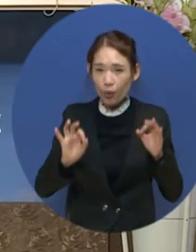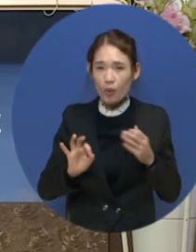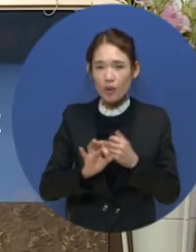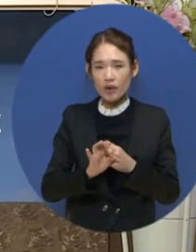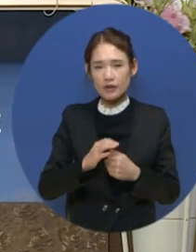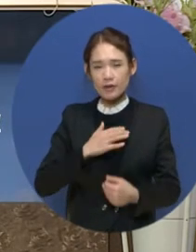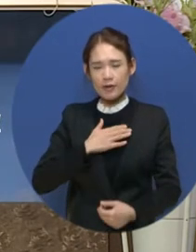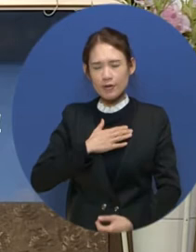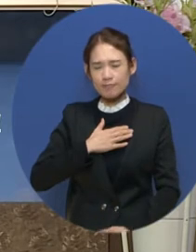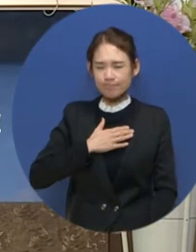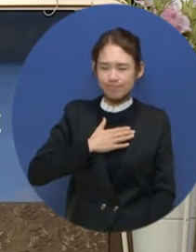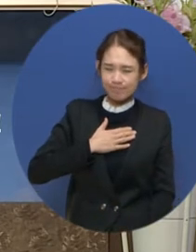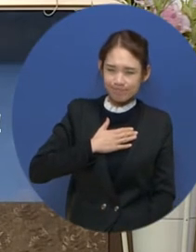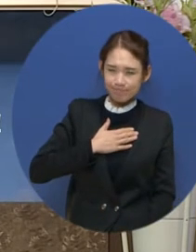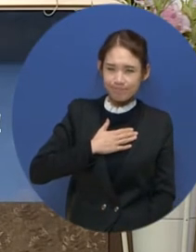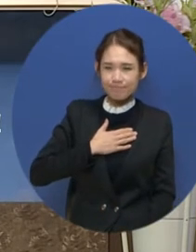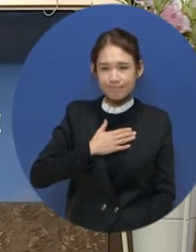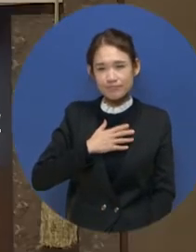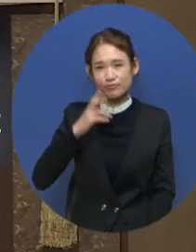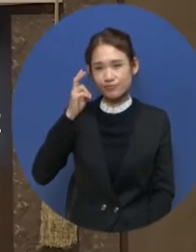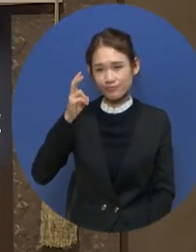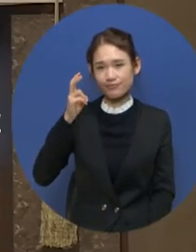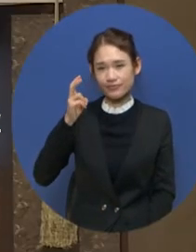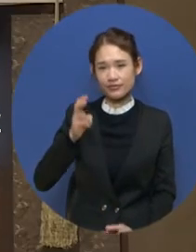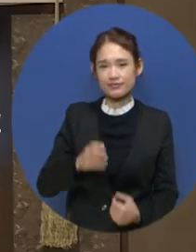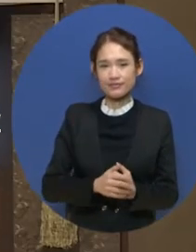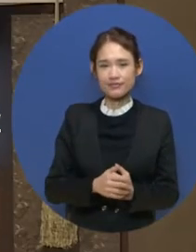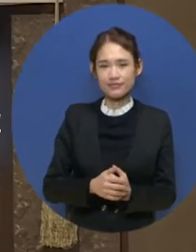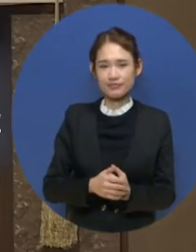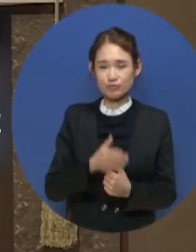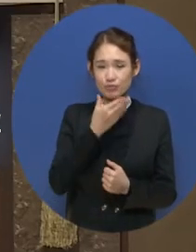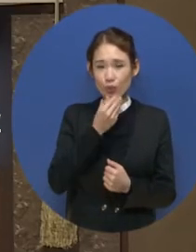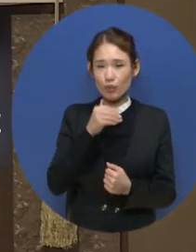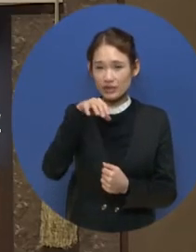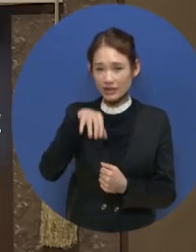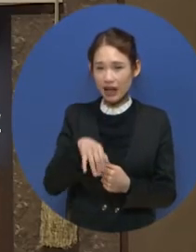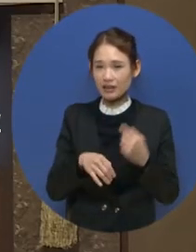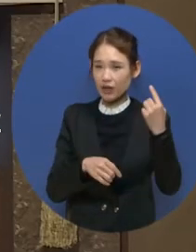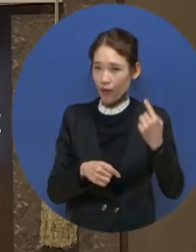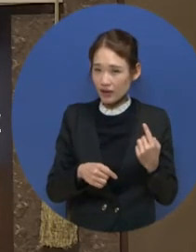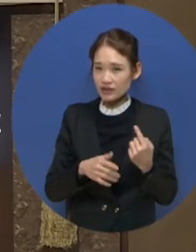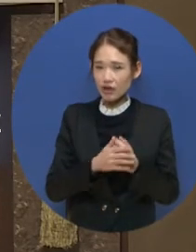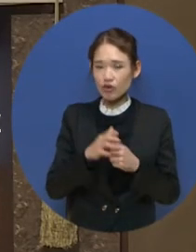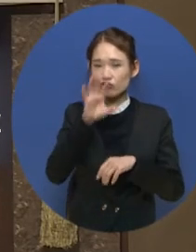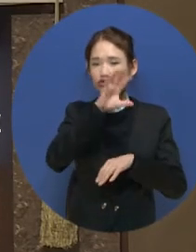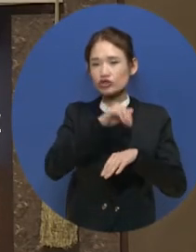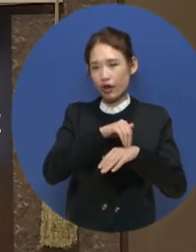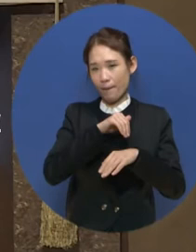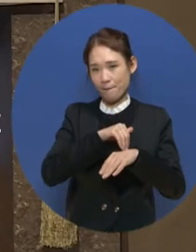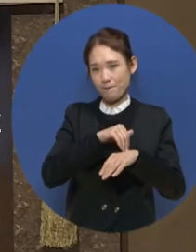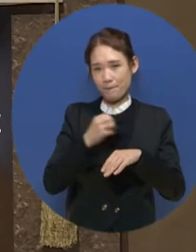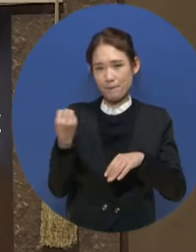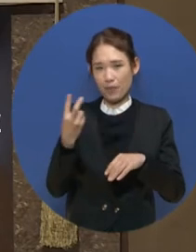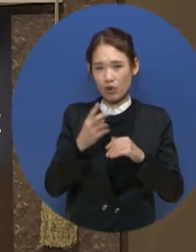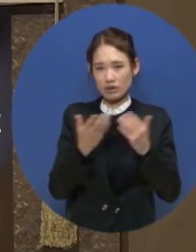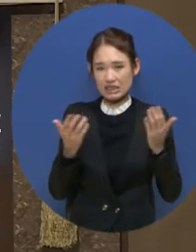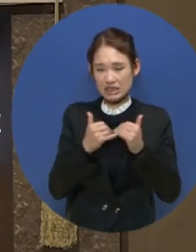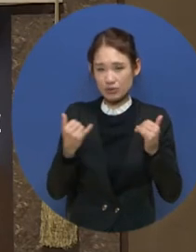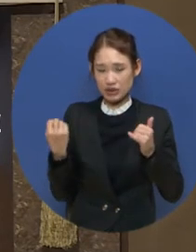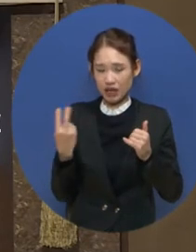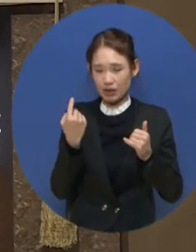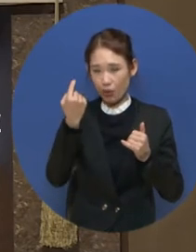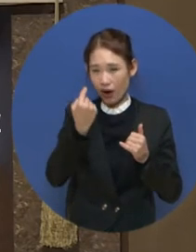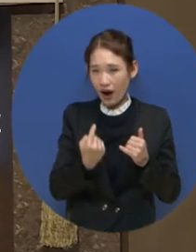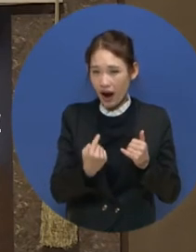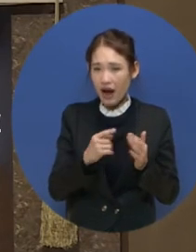또 꾸듯 하신 그래요 4 그 이 짓도 복지관에 와서 훈련 받을때 하고 직업인으로서 다시